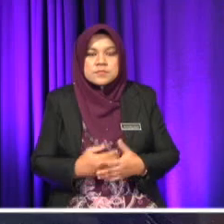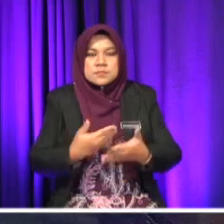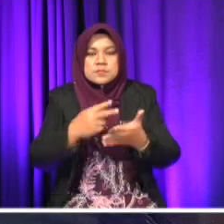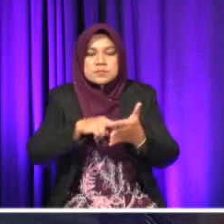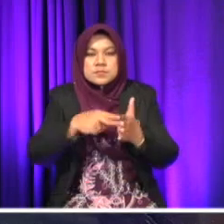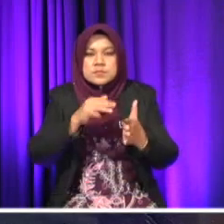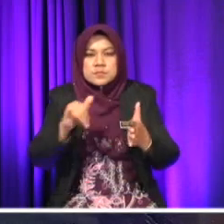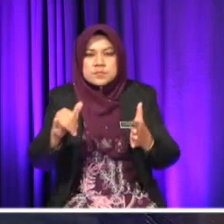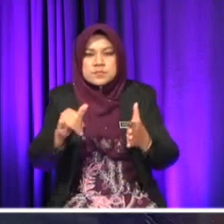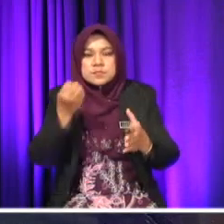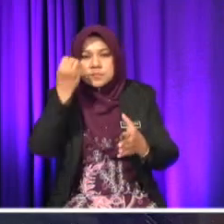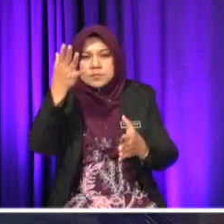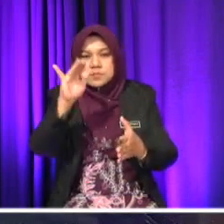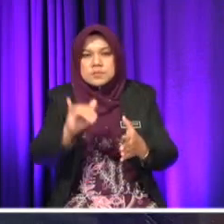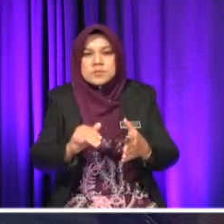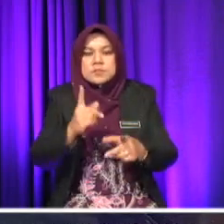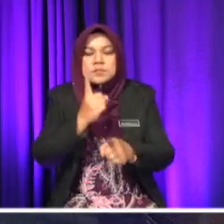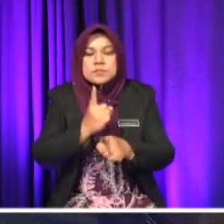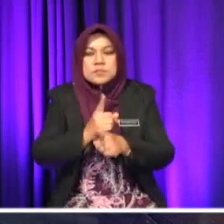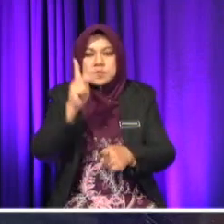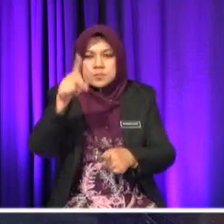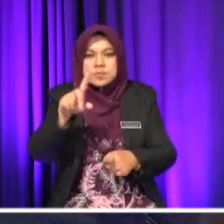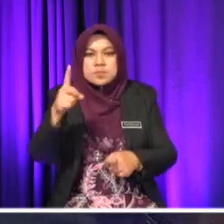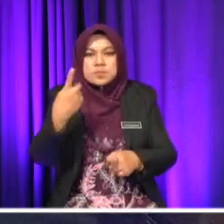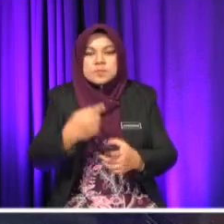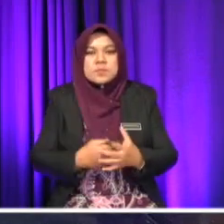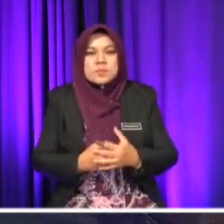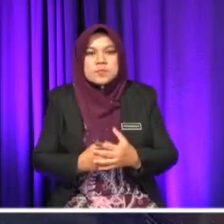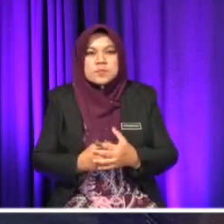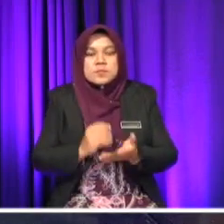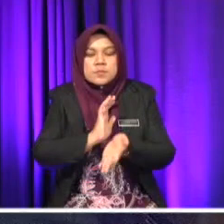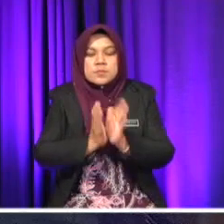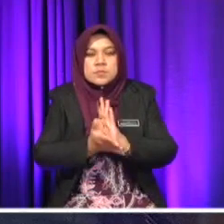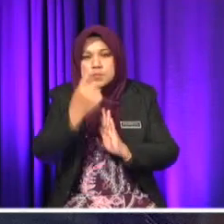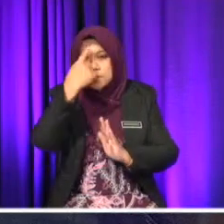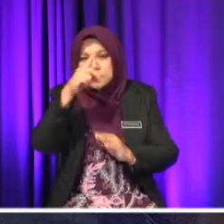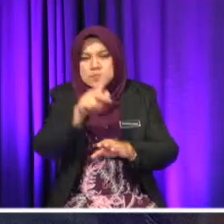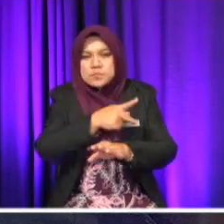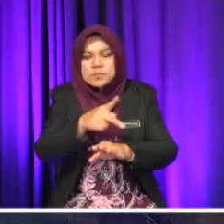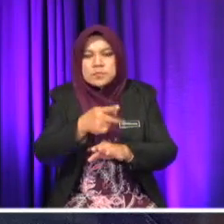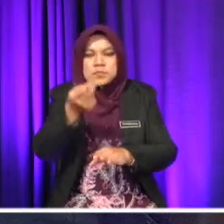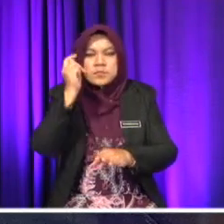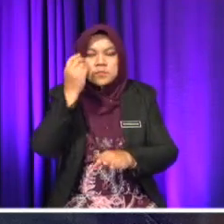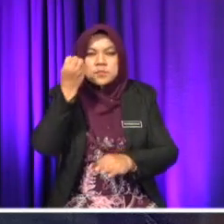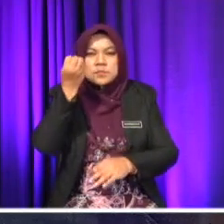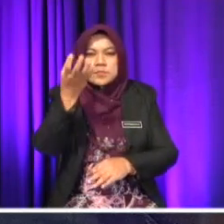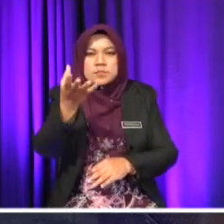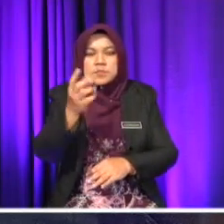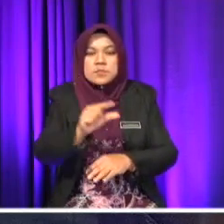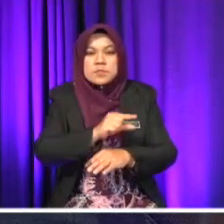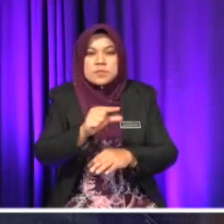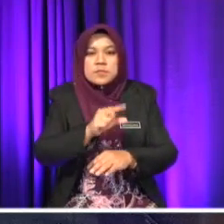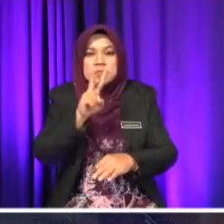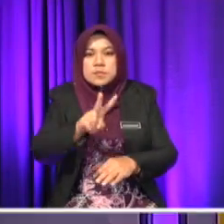benar-benar pasti jadi untuk pantun kalau tadi saya disebut gurindam di dua